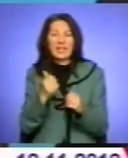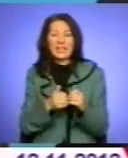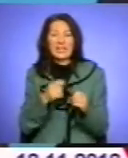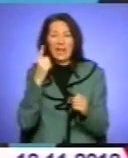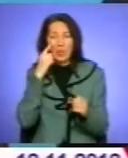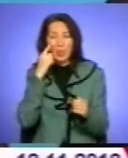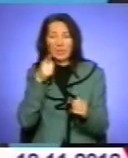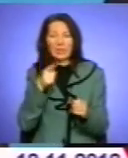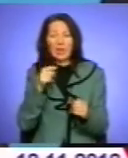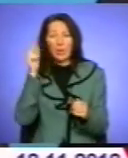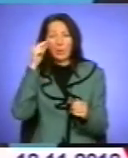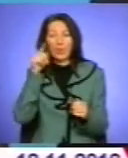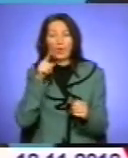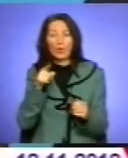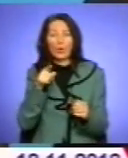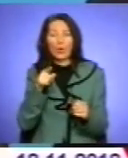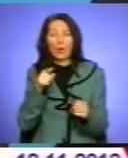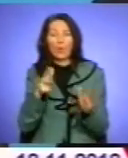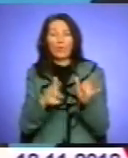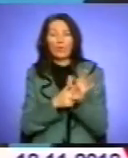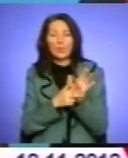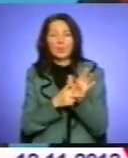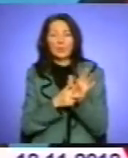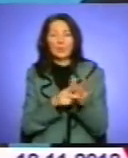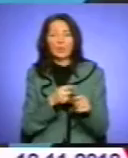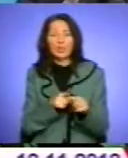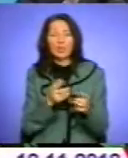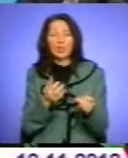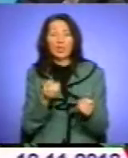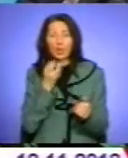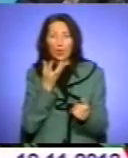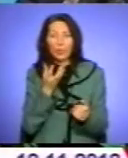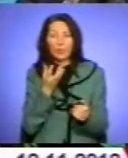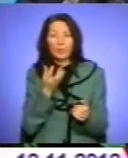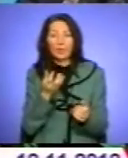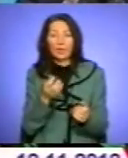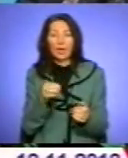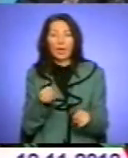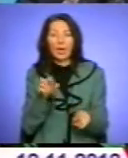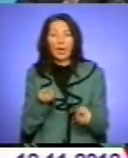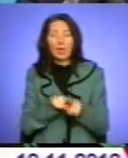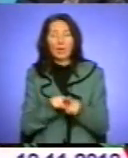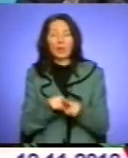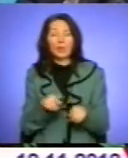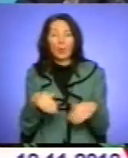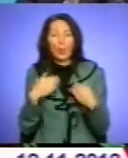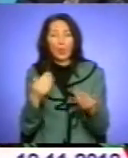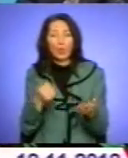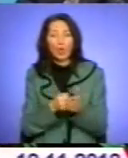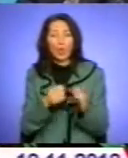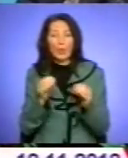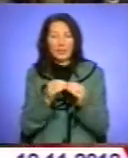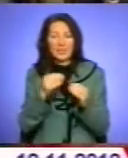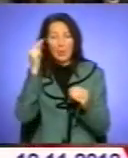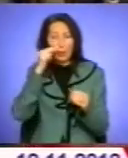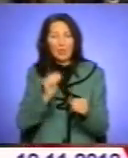тих трьох предметів у нього 8. Це ще добре. Також Богдан Томанчук пропонує до 10 уже заявлених предметів у